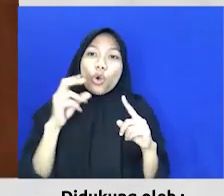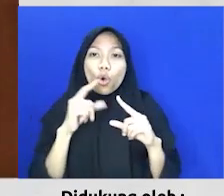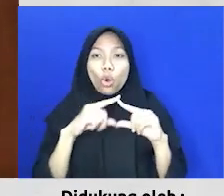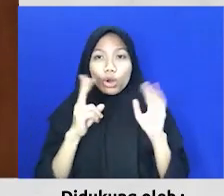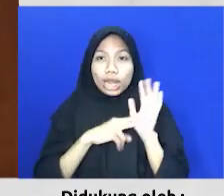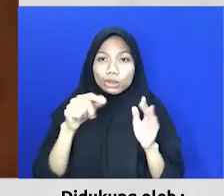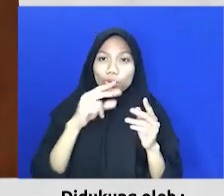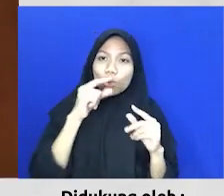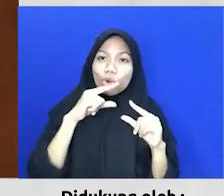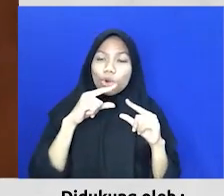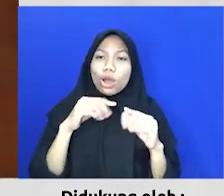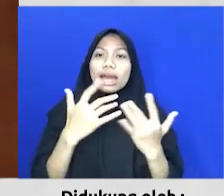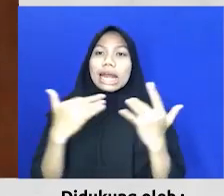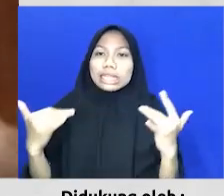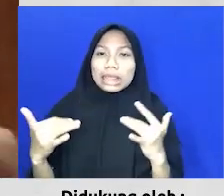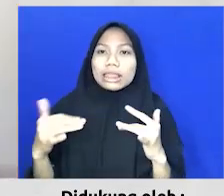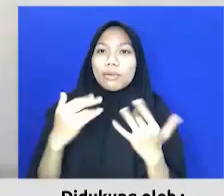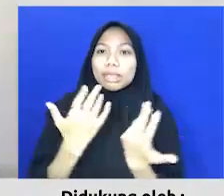mengangkat masalah-masalah yang jadi